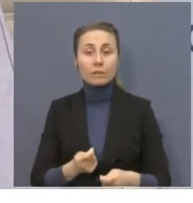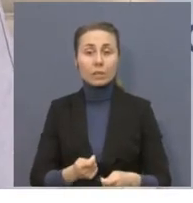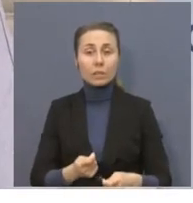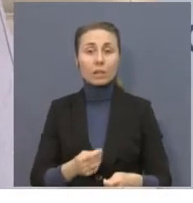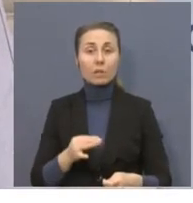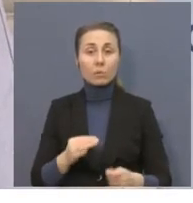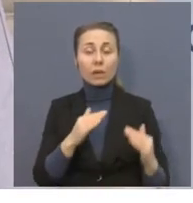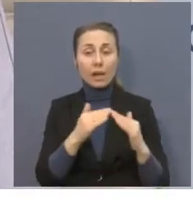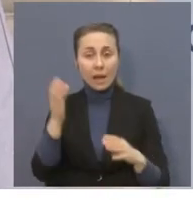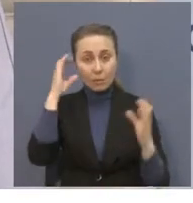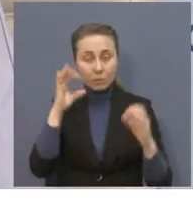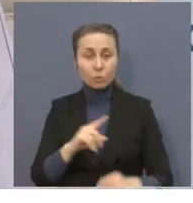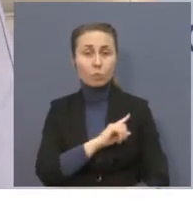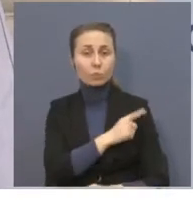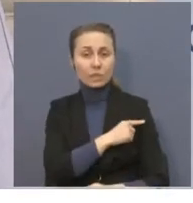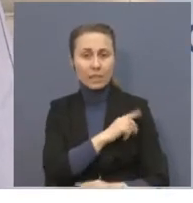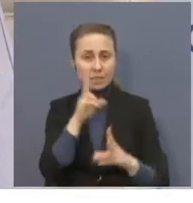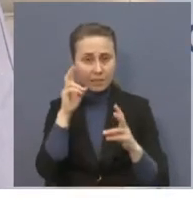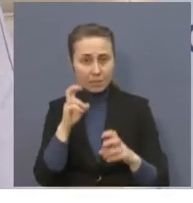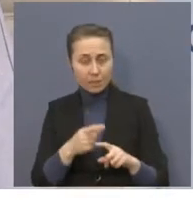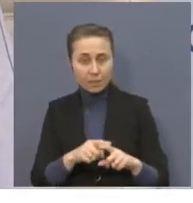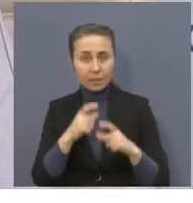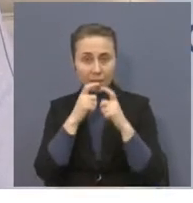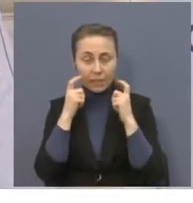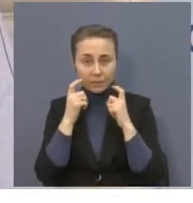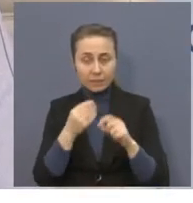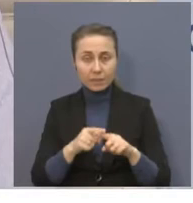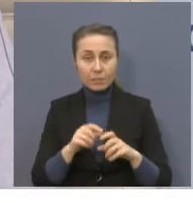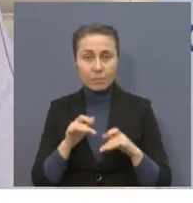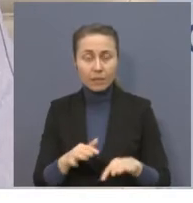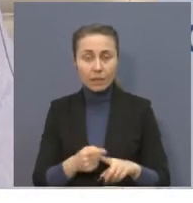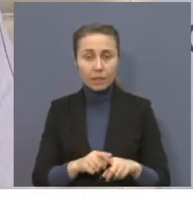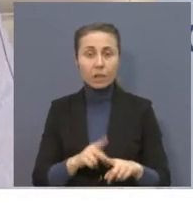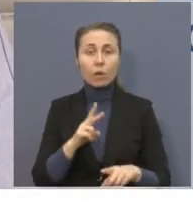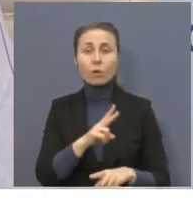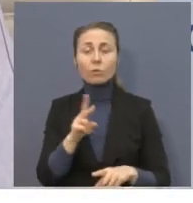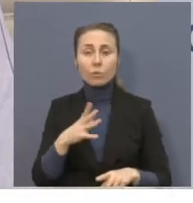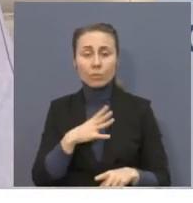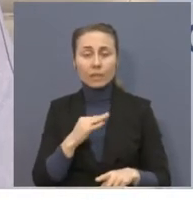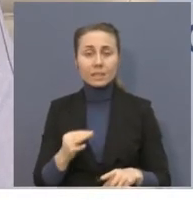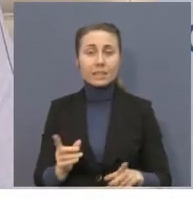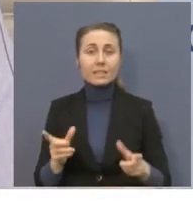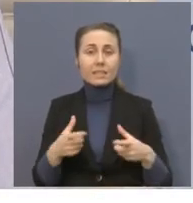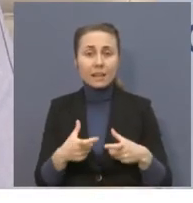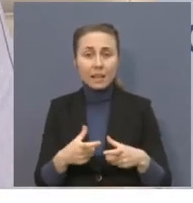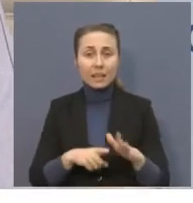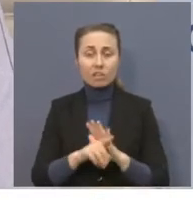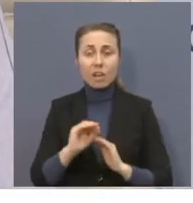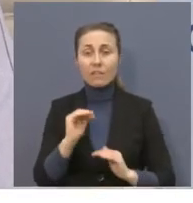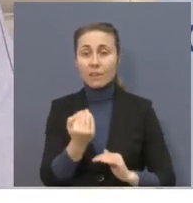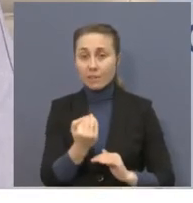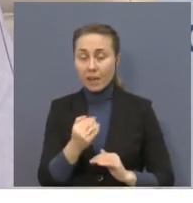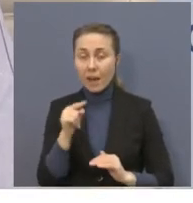по усилению соблюдения карантинных мер, потому что сейчас вот те школы, которые были закрыты на начало февраля,